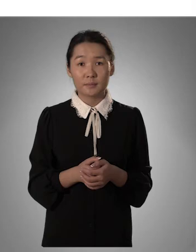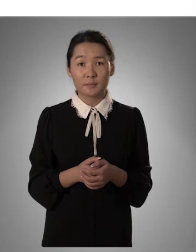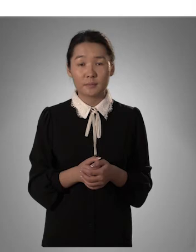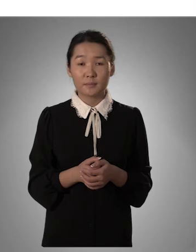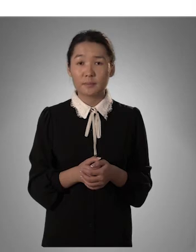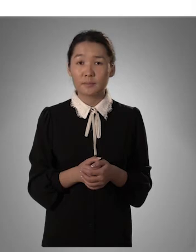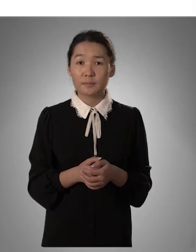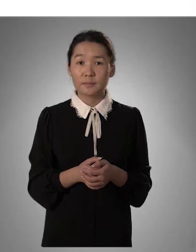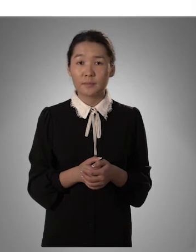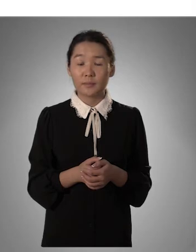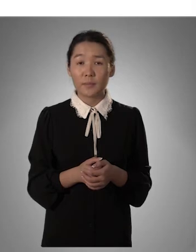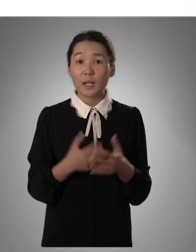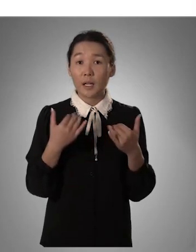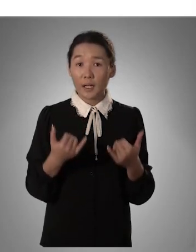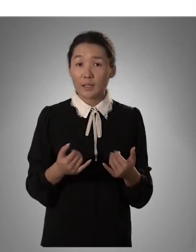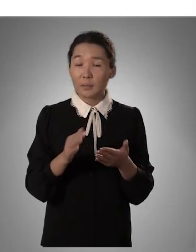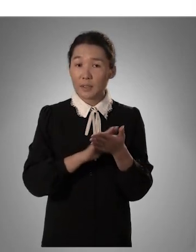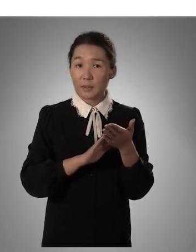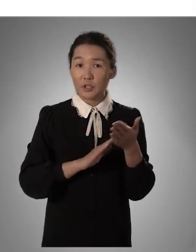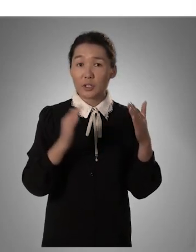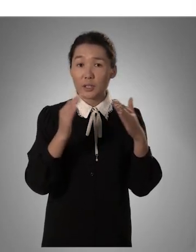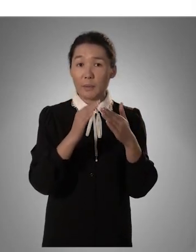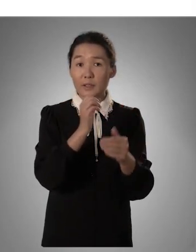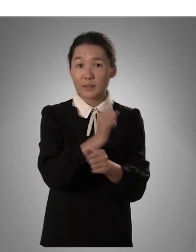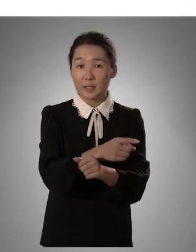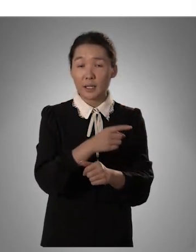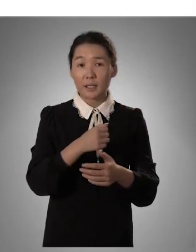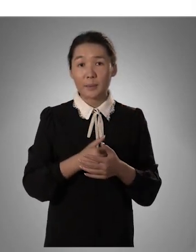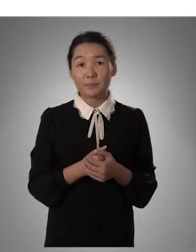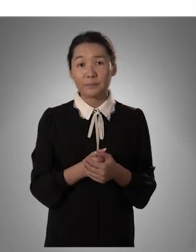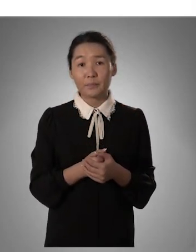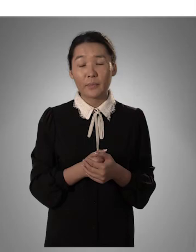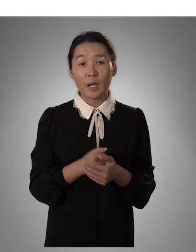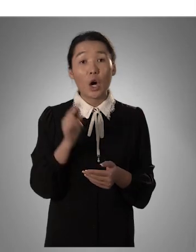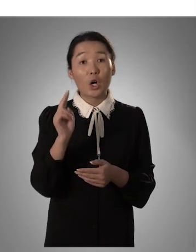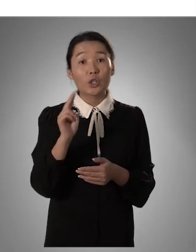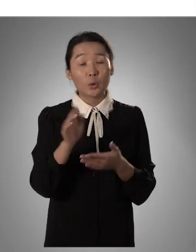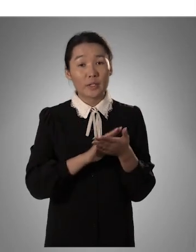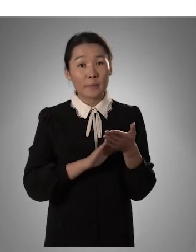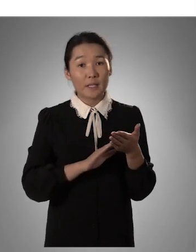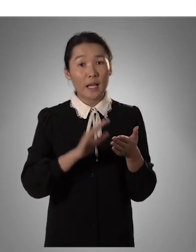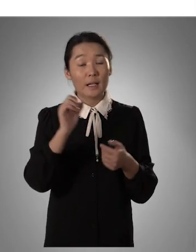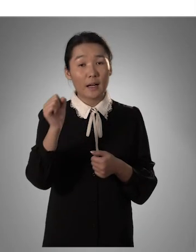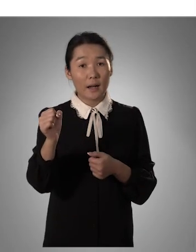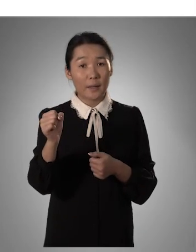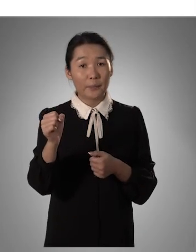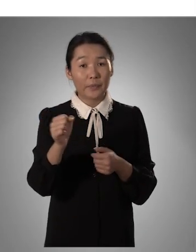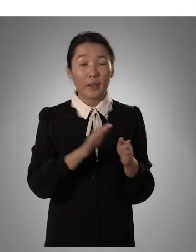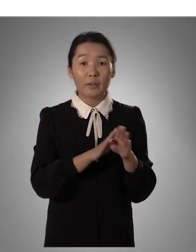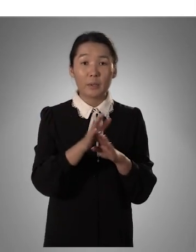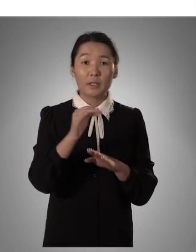ну а теперь запишите домаш да не те кто записали букву а выполняют